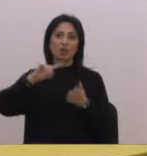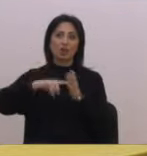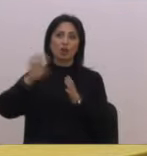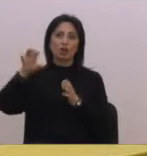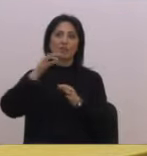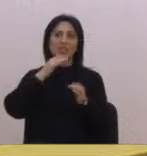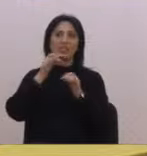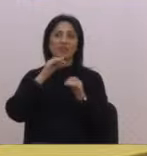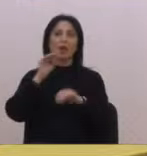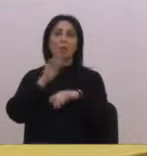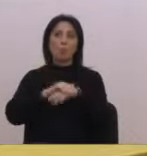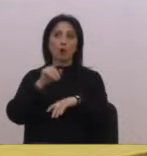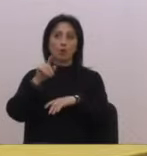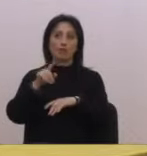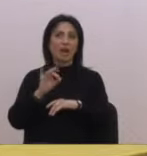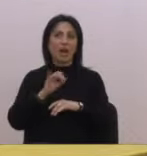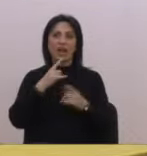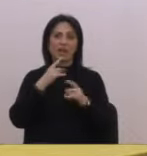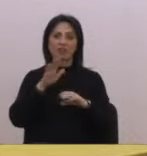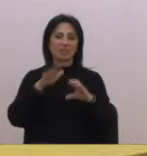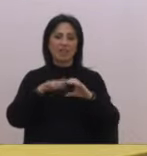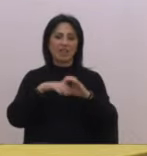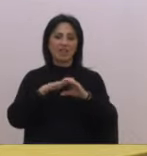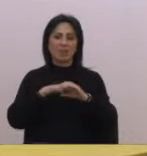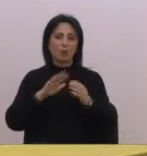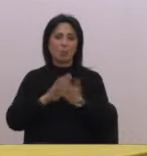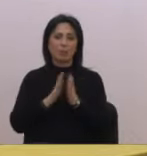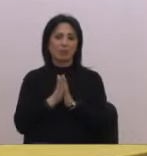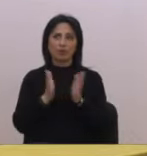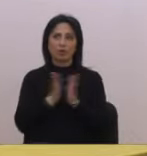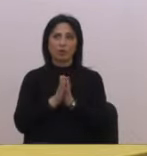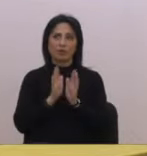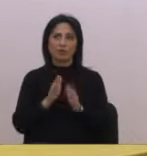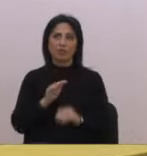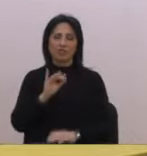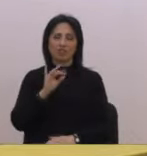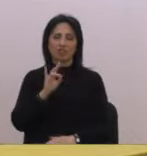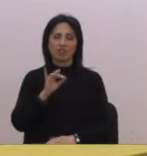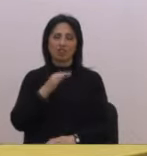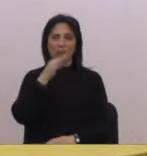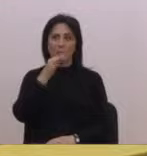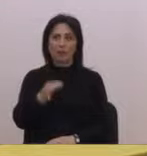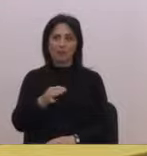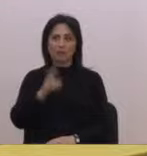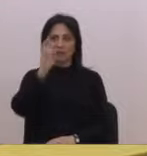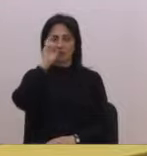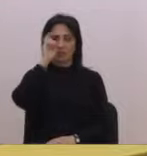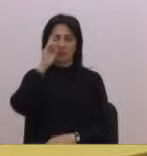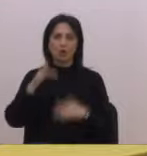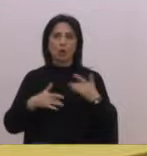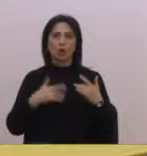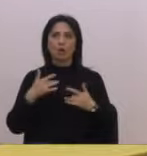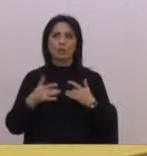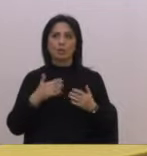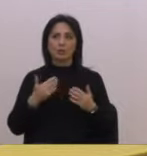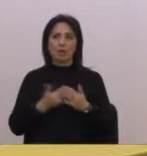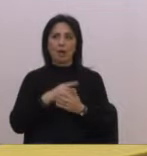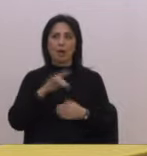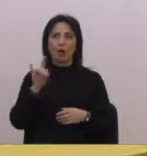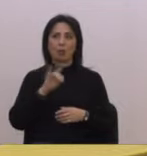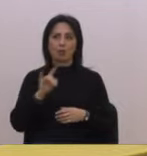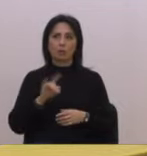ისაუბრეთ კონკრეტული ფაქტებით და არ ისაუბრეთ დემაგოგიის პირობებში. გთხოვთ, ბატონ ფრიდონ ინჯიას გავცემ პასუხს სახელმწიფოს როლზე ახალ